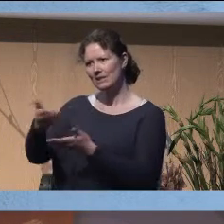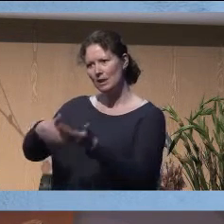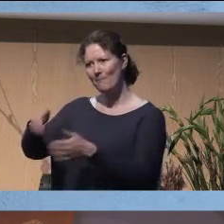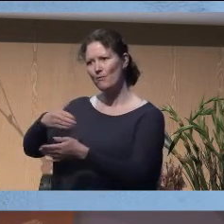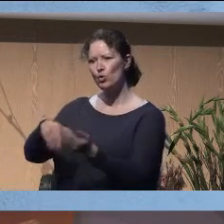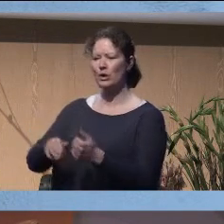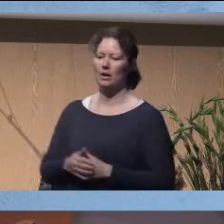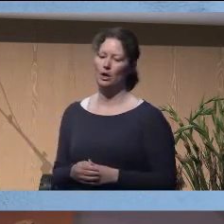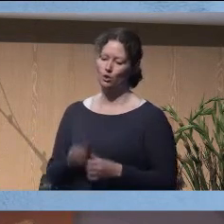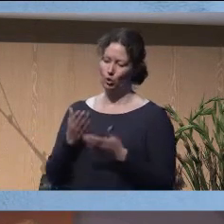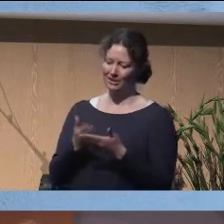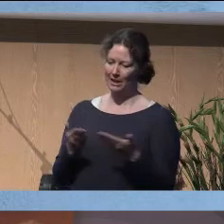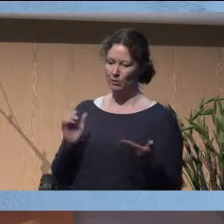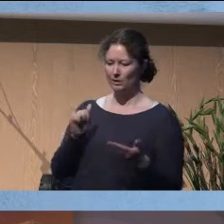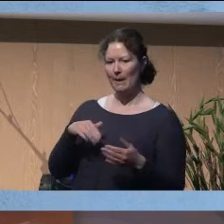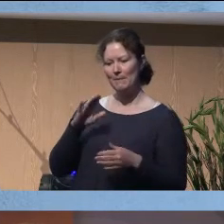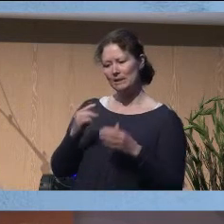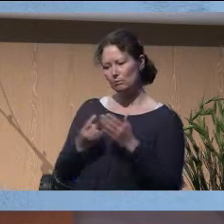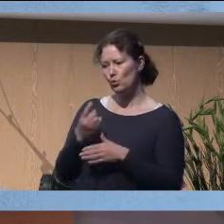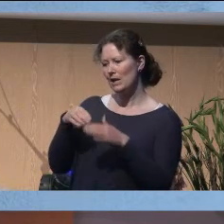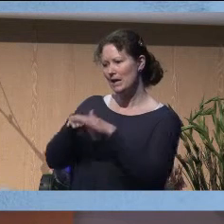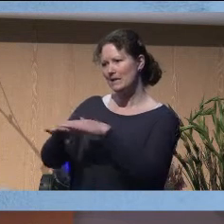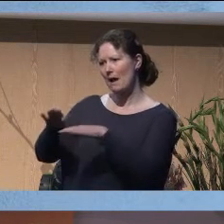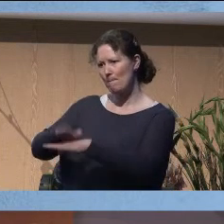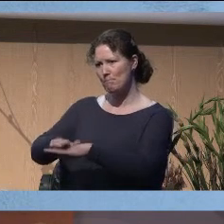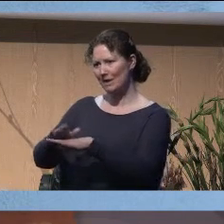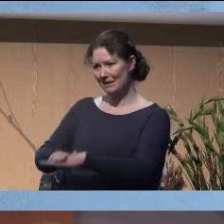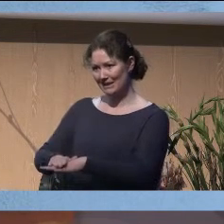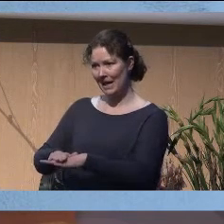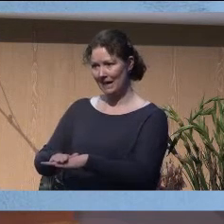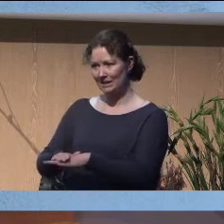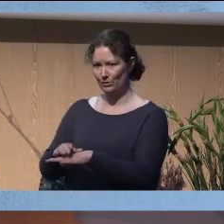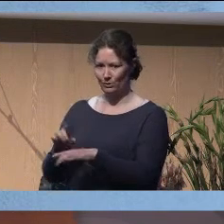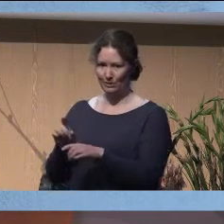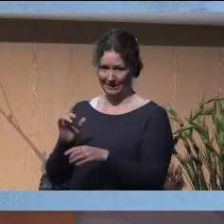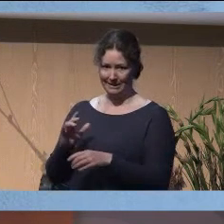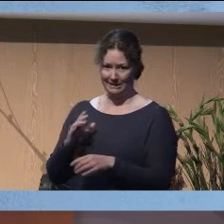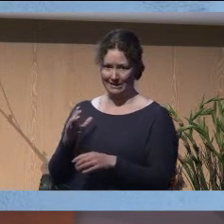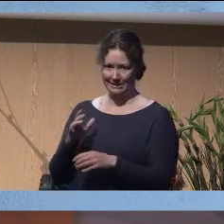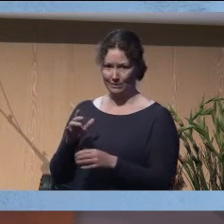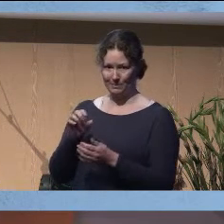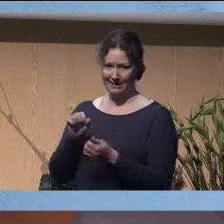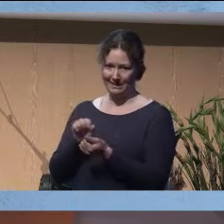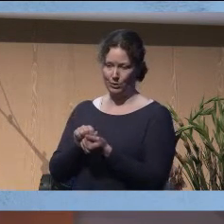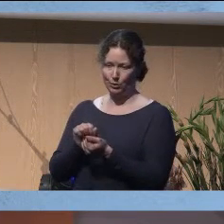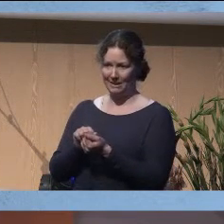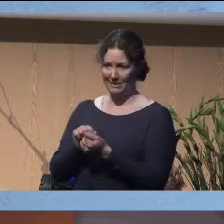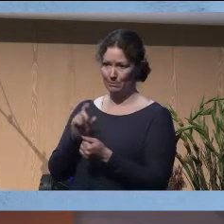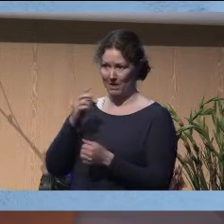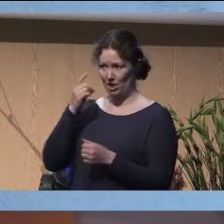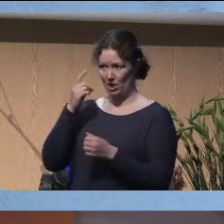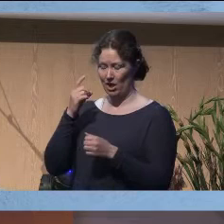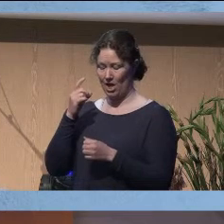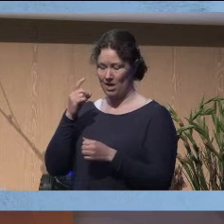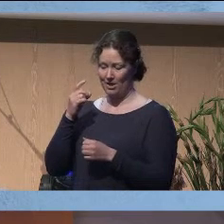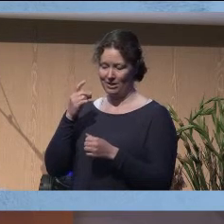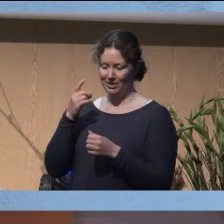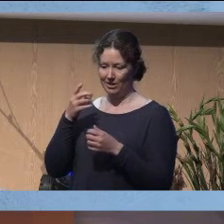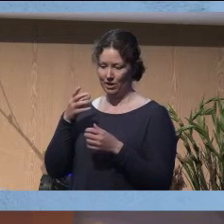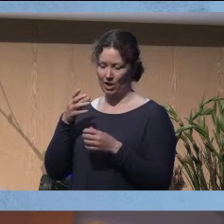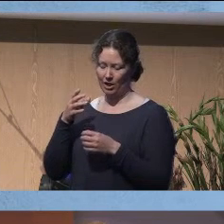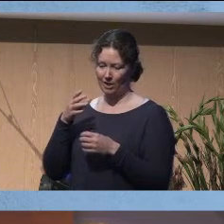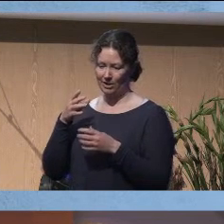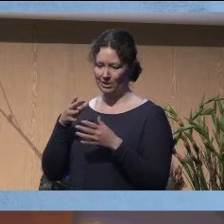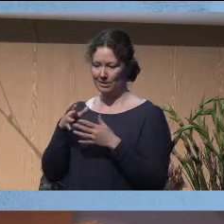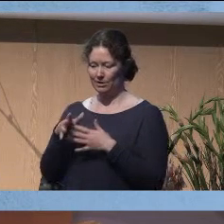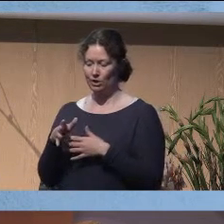Så tilbudene skal være mest mulig hjemmebasert, og ikke det I tråd med årets styringsdokument, dere, de som leser psykiatrisidene? Ja.